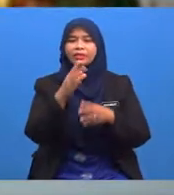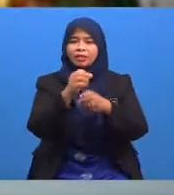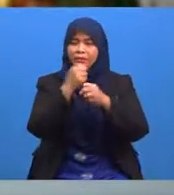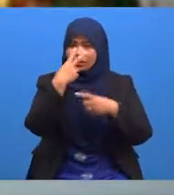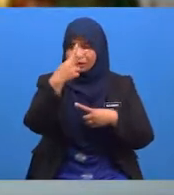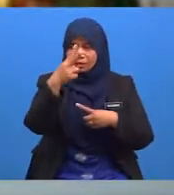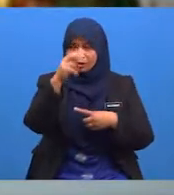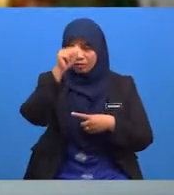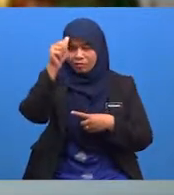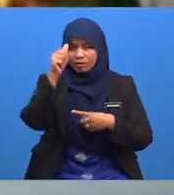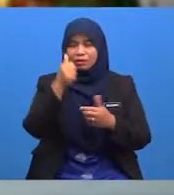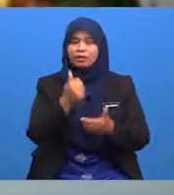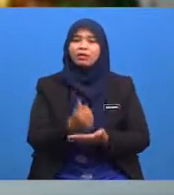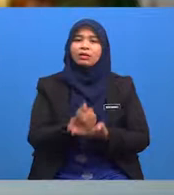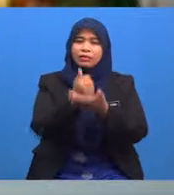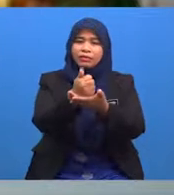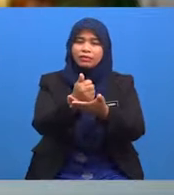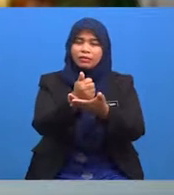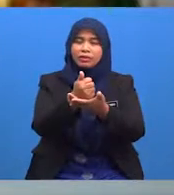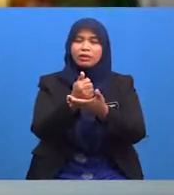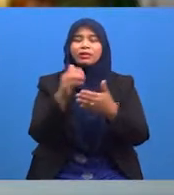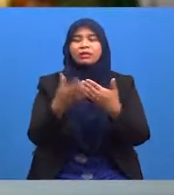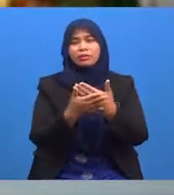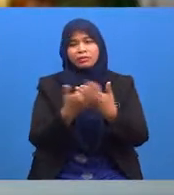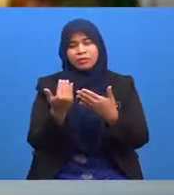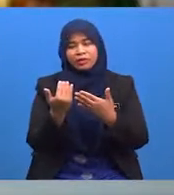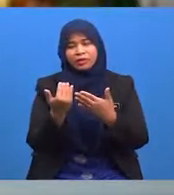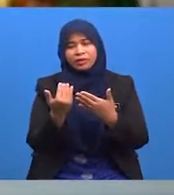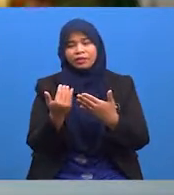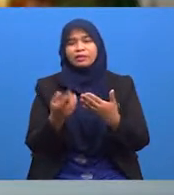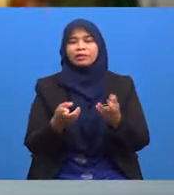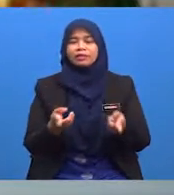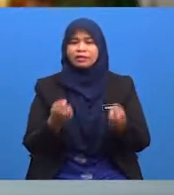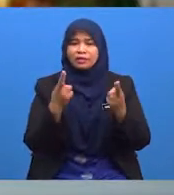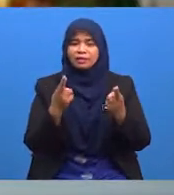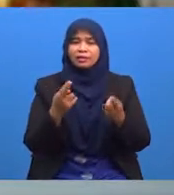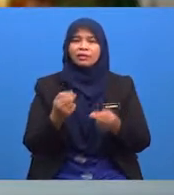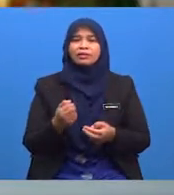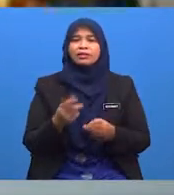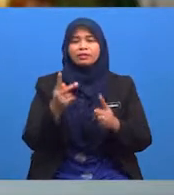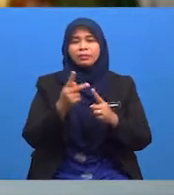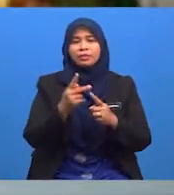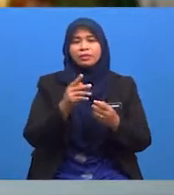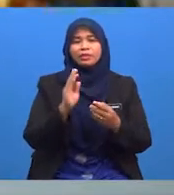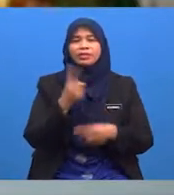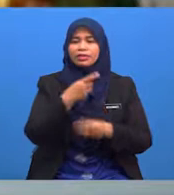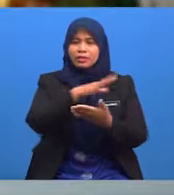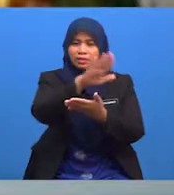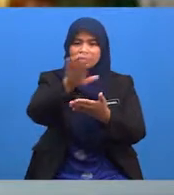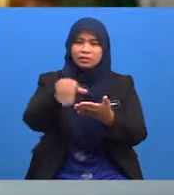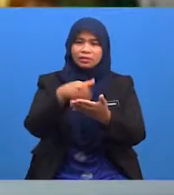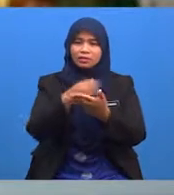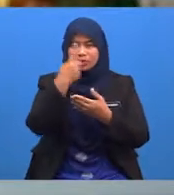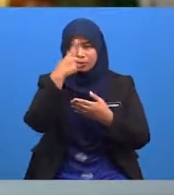Allah menganugerahkan rukhsah berbentuk keringanan dan kemudahan kepada kita semua